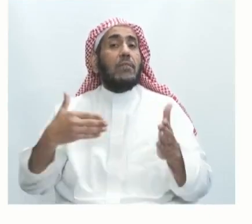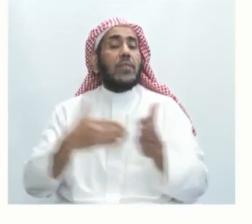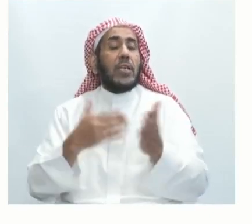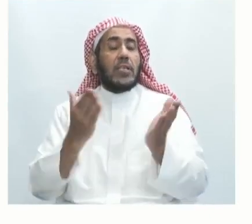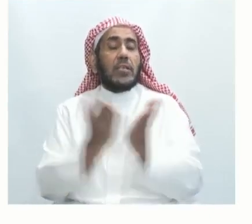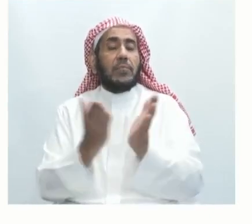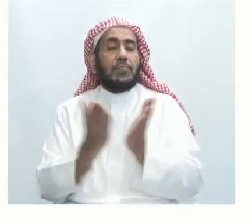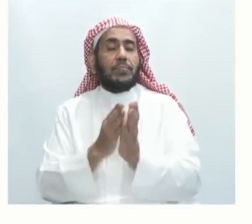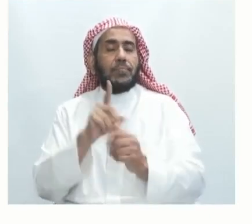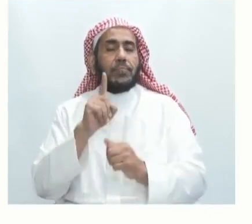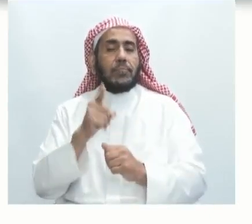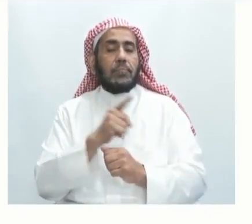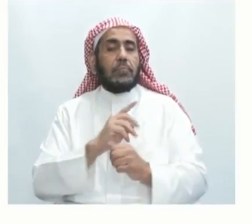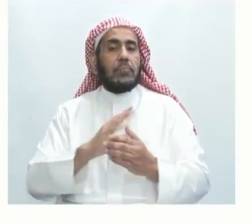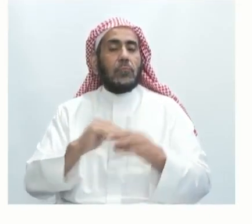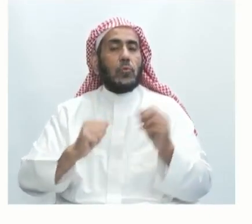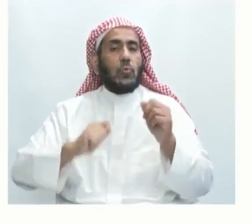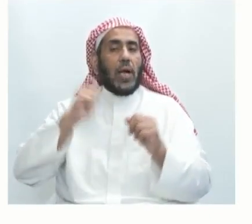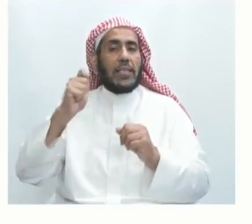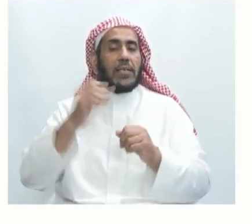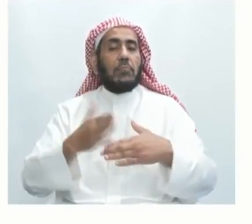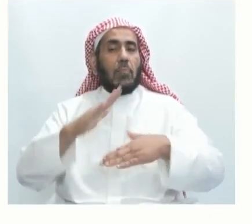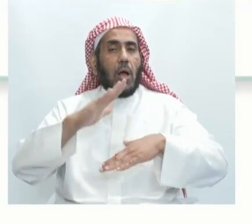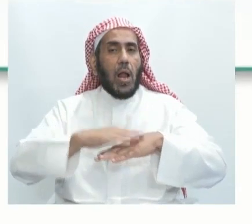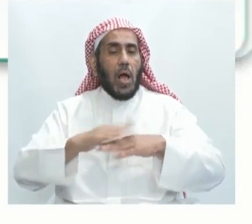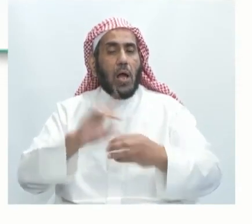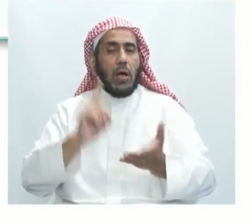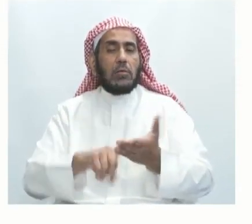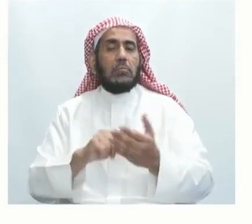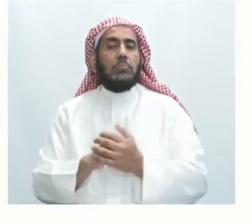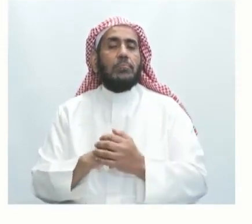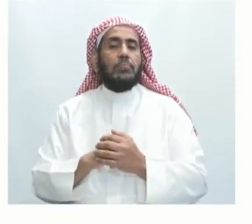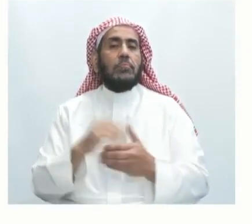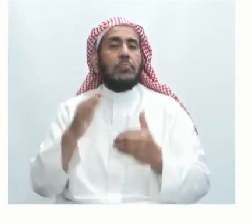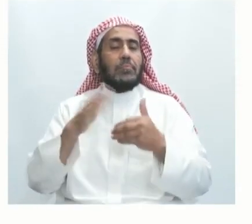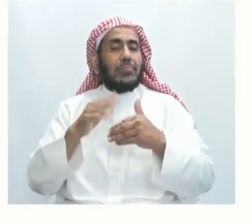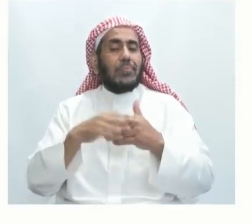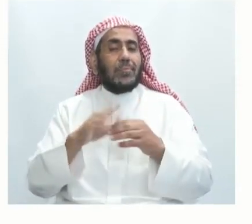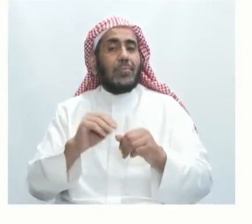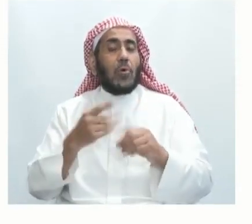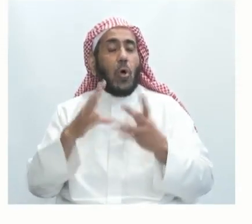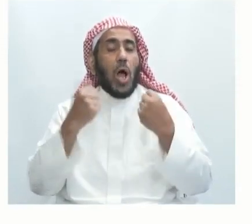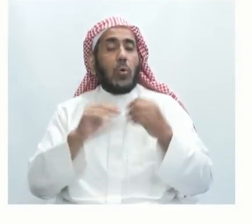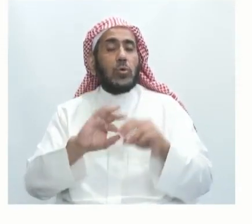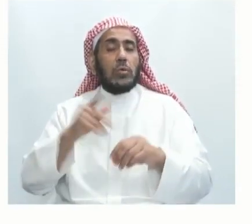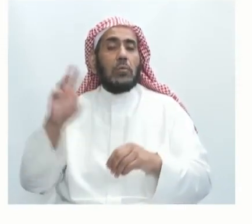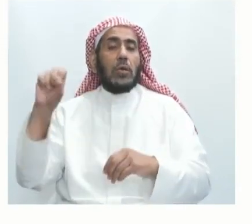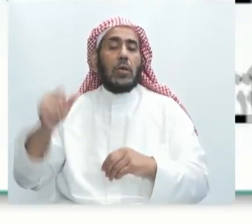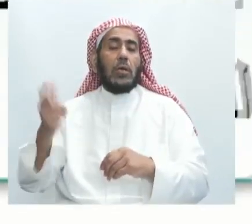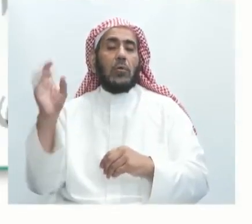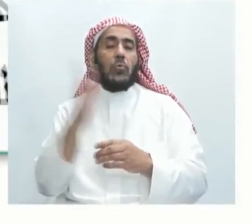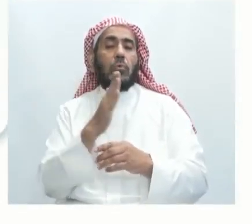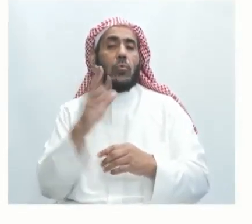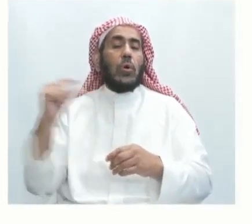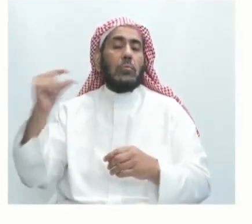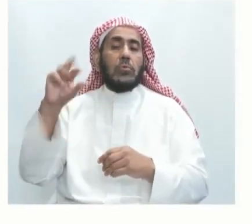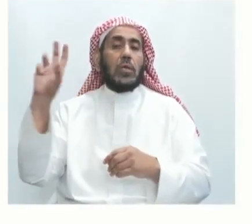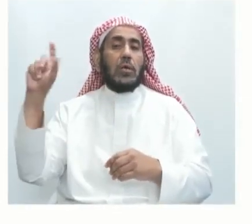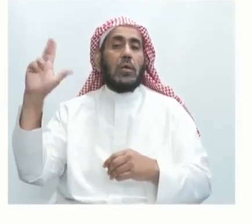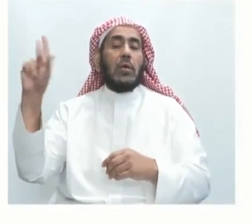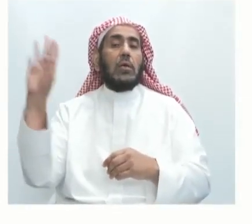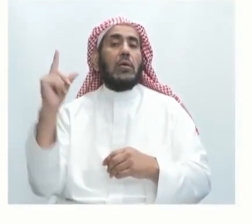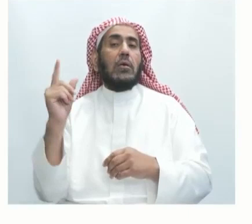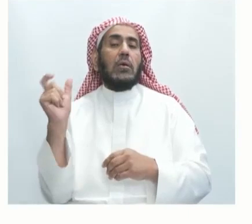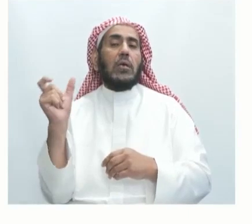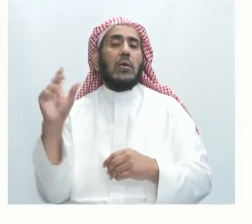نهايه الدرس ان تكون قادرا على ان تذكر اوجه استعمال مصطلح القانون ومصطلح النظام وكذلك